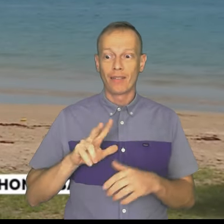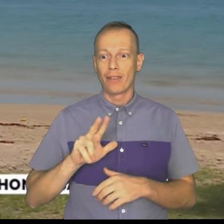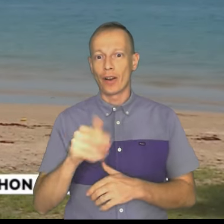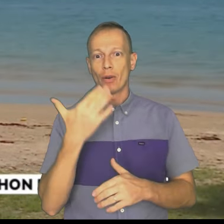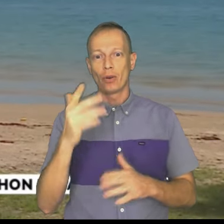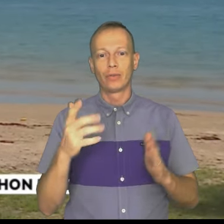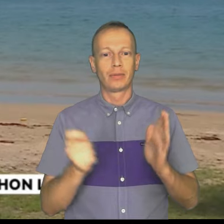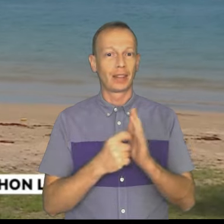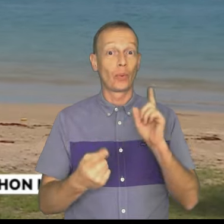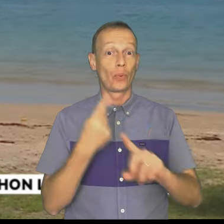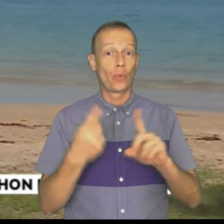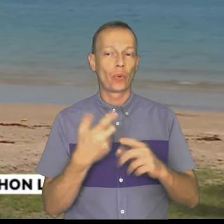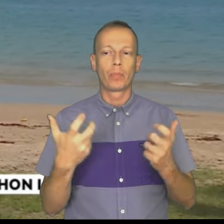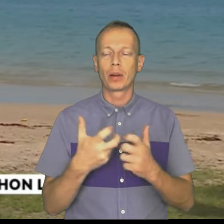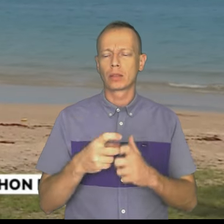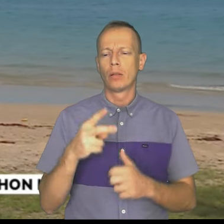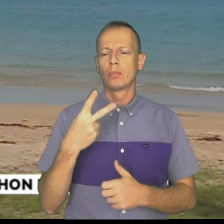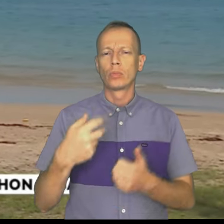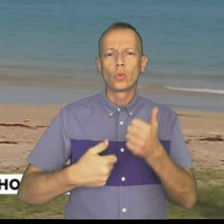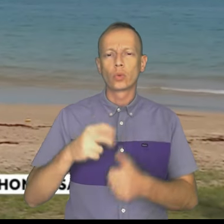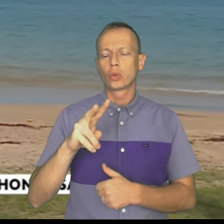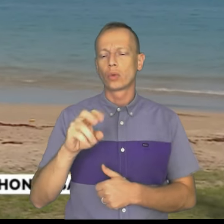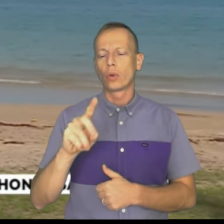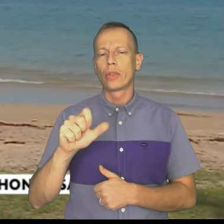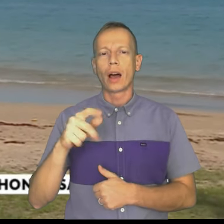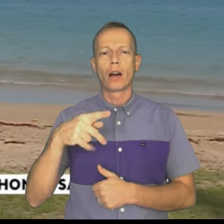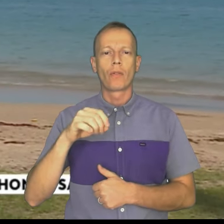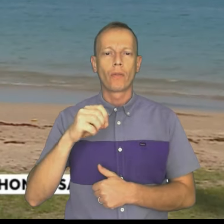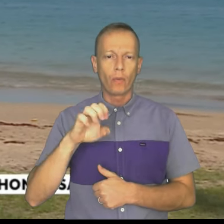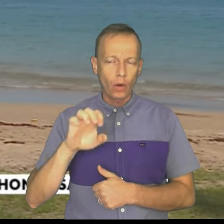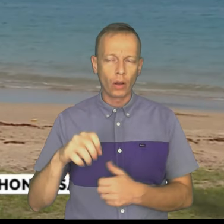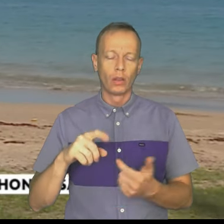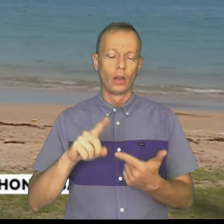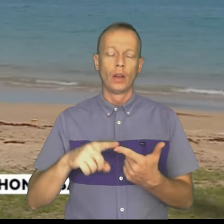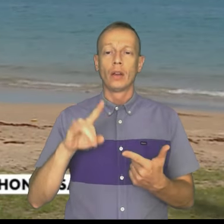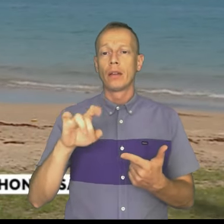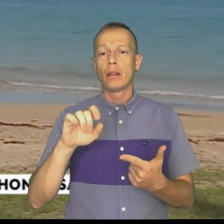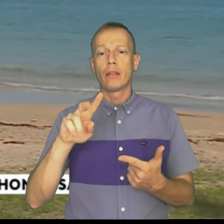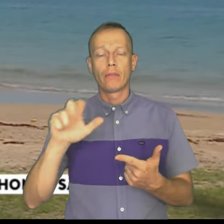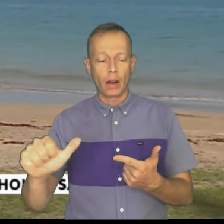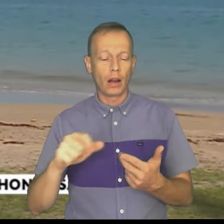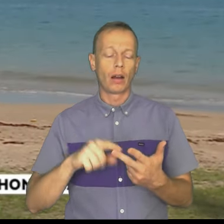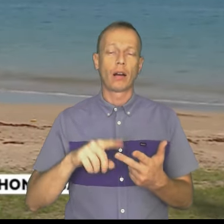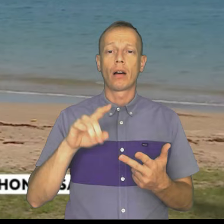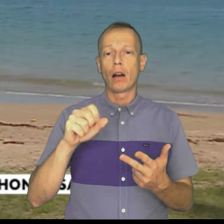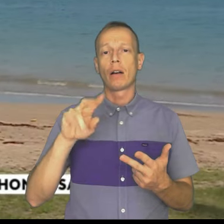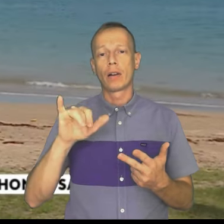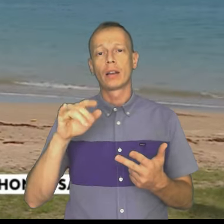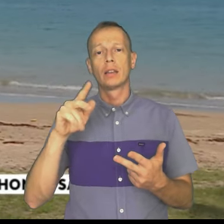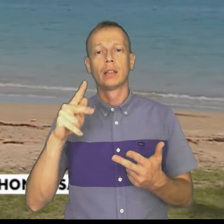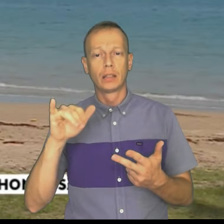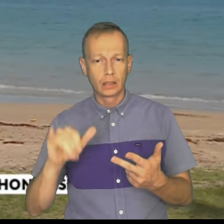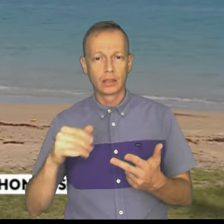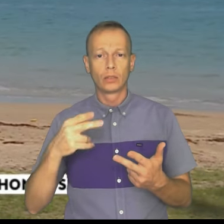arriver, c'est-à-dire la Vondafone, le Heiva et la Habeke Inuiva. Il y a la course du Eito. Donc tous ces